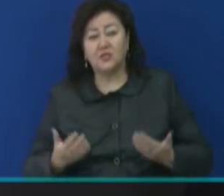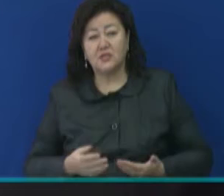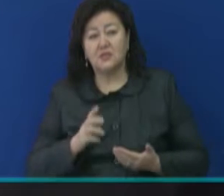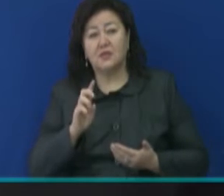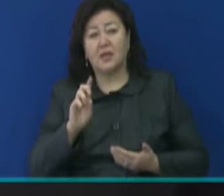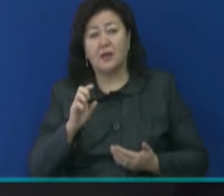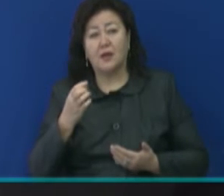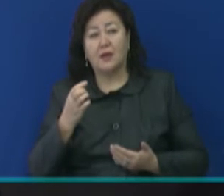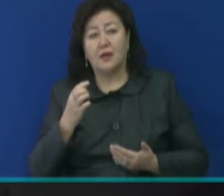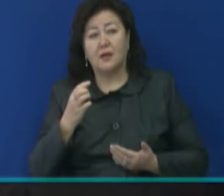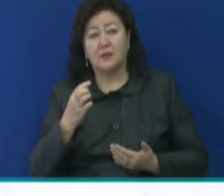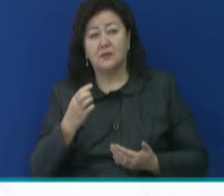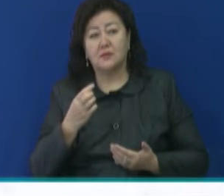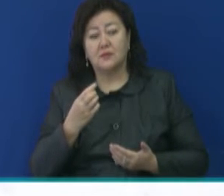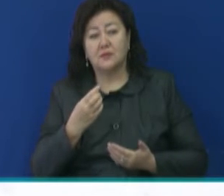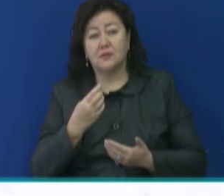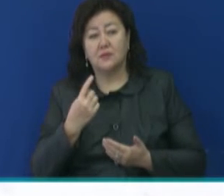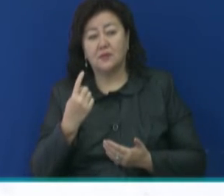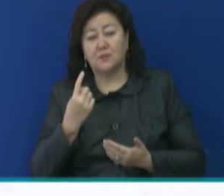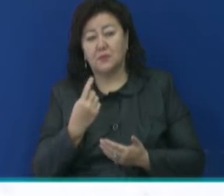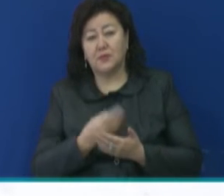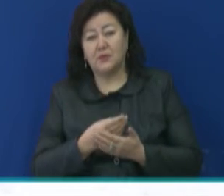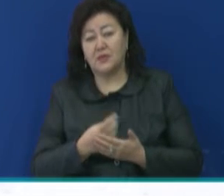нурмухамбетов и эрген топ музей